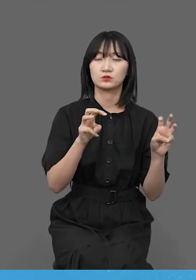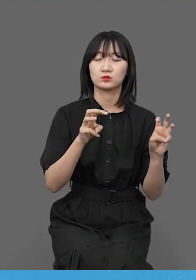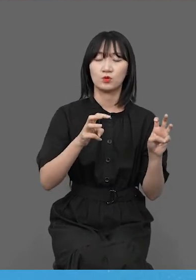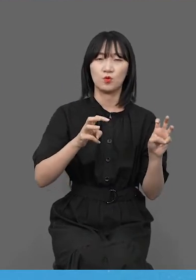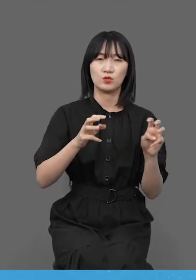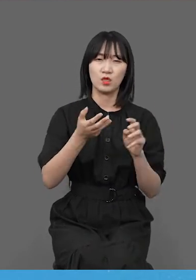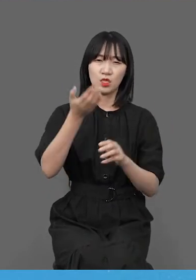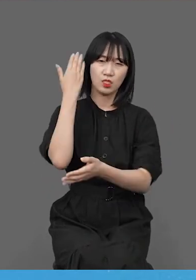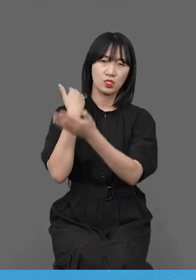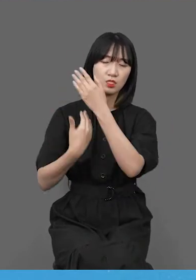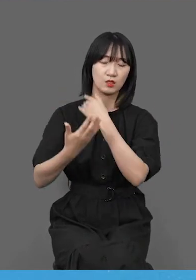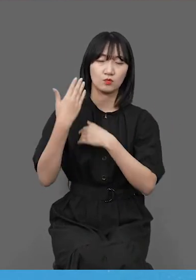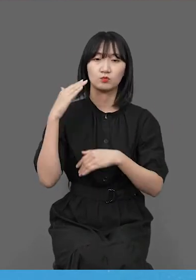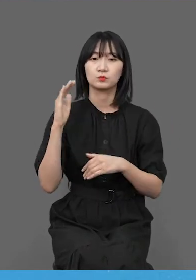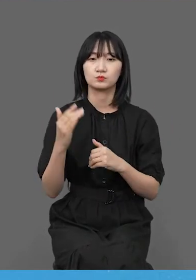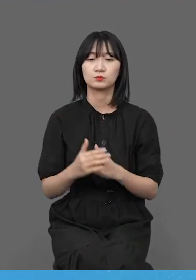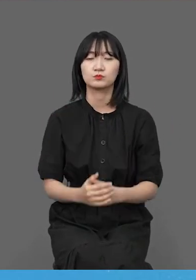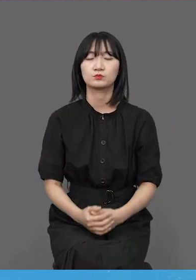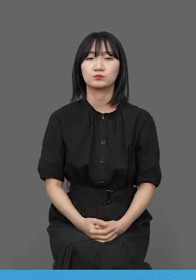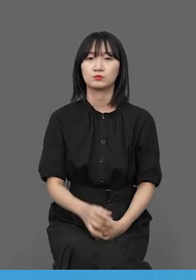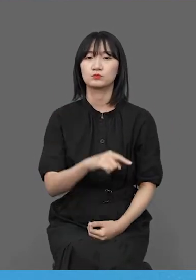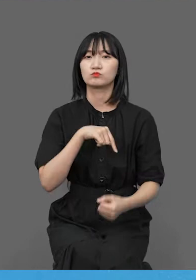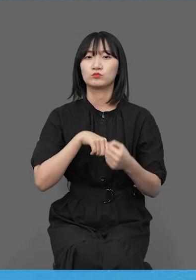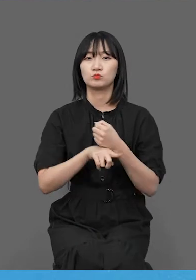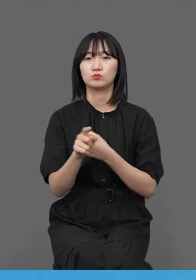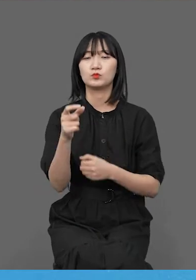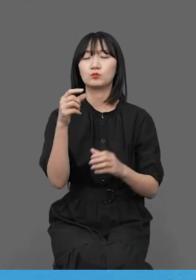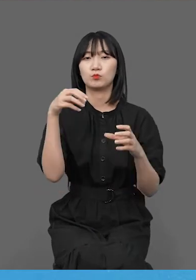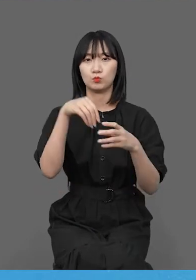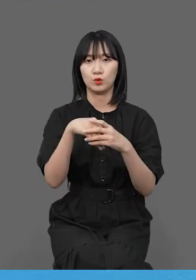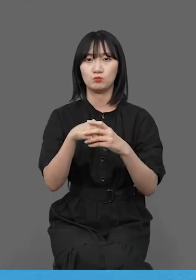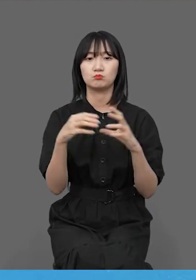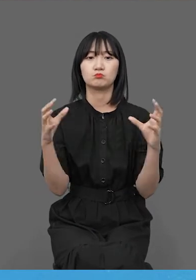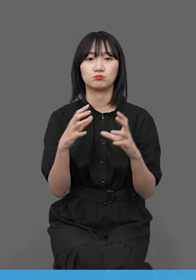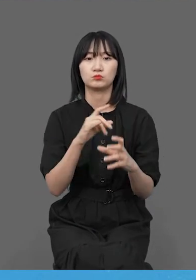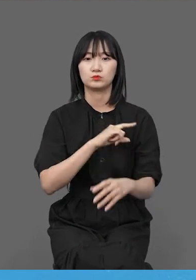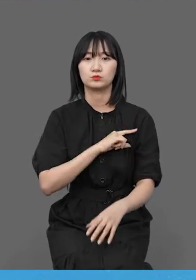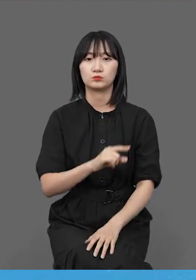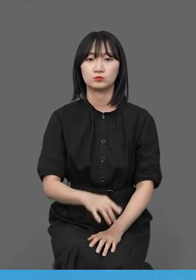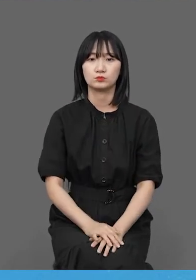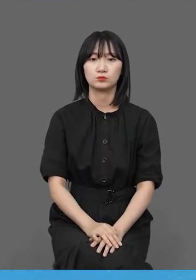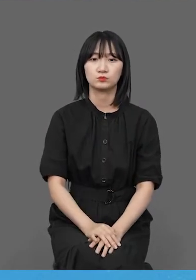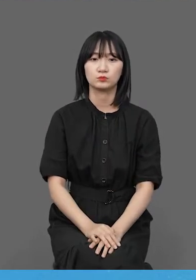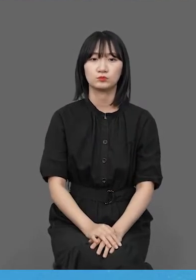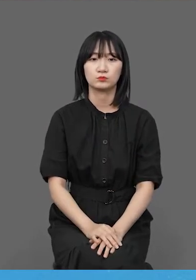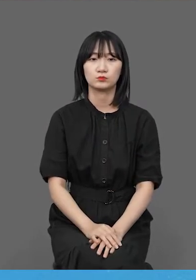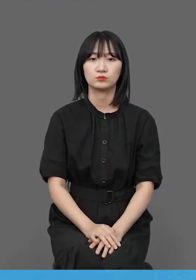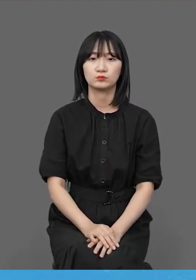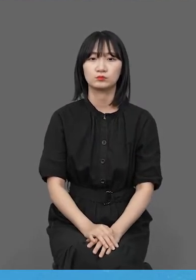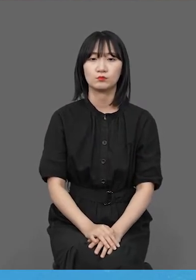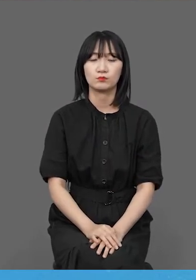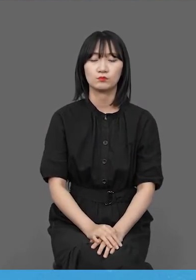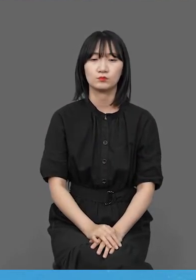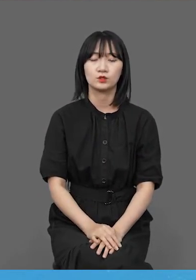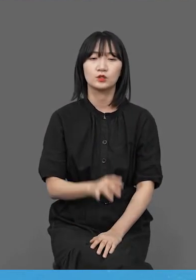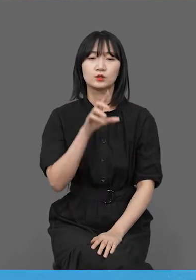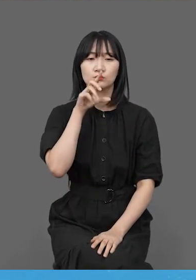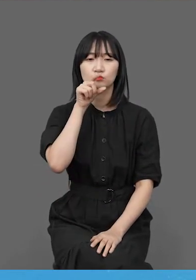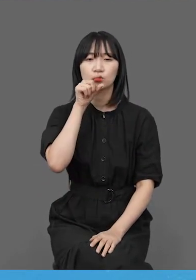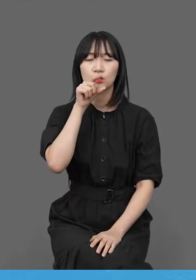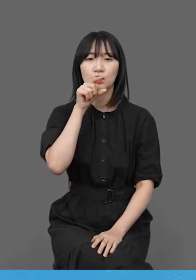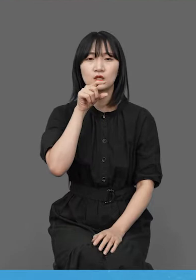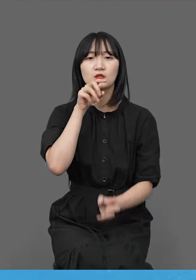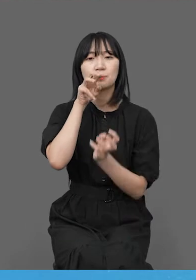오래됐다. 학명도 그런 의미를 가지고 있어요. 오래된 그런 형태다. 아까 말씀드린 뭐 부리 안에 뭐 이빨 구조 이런